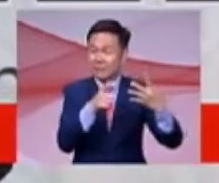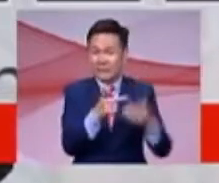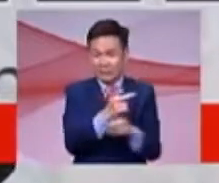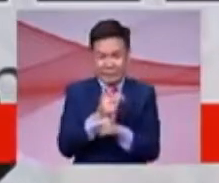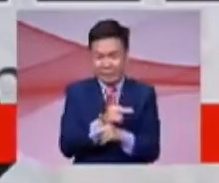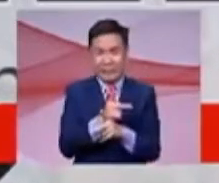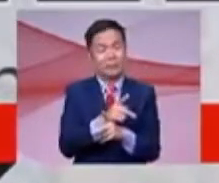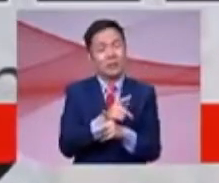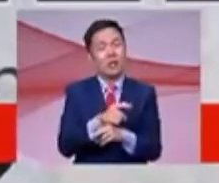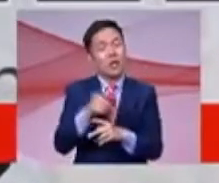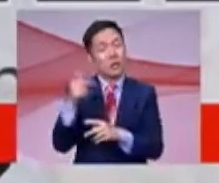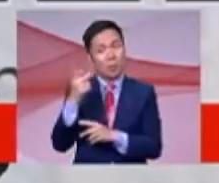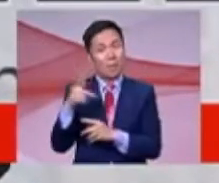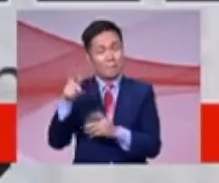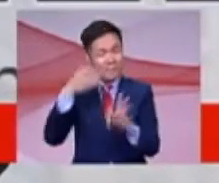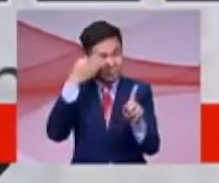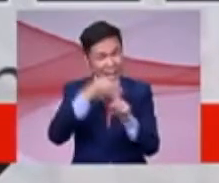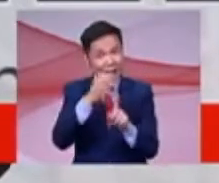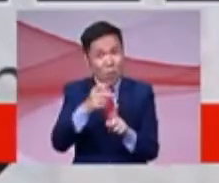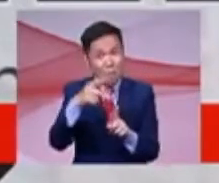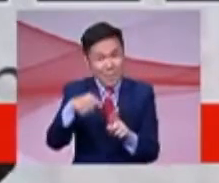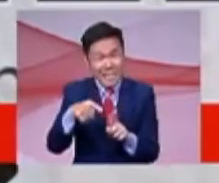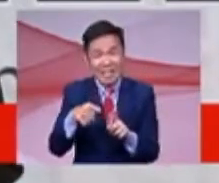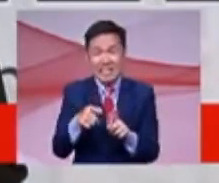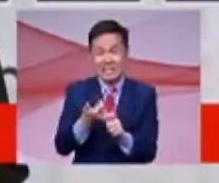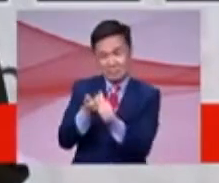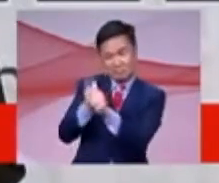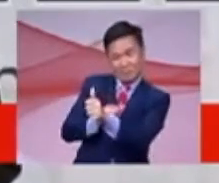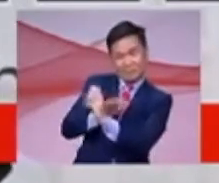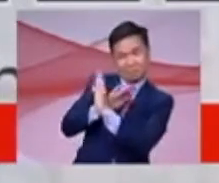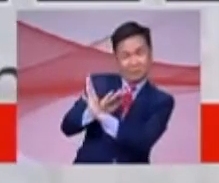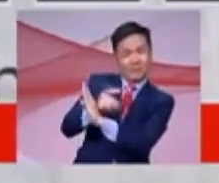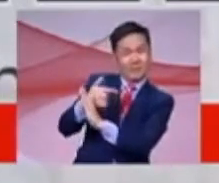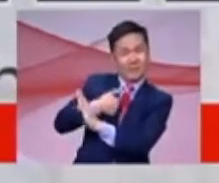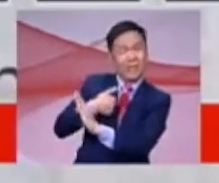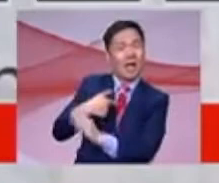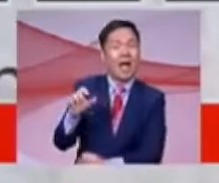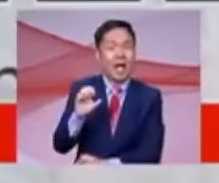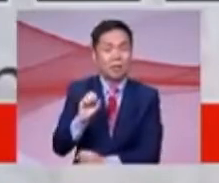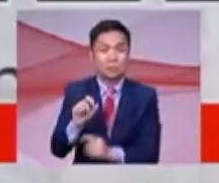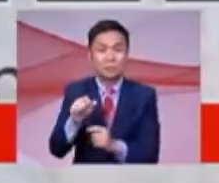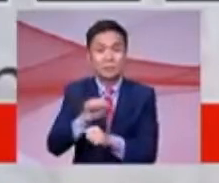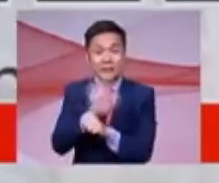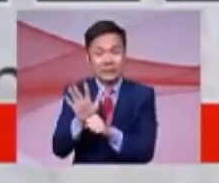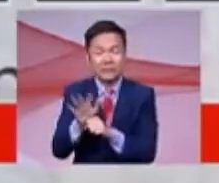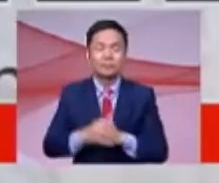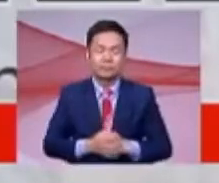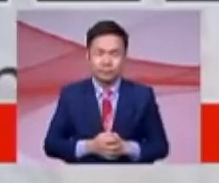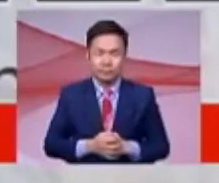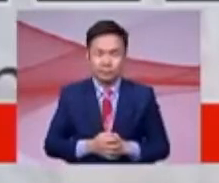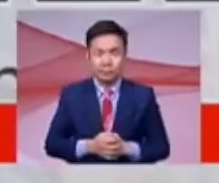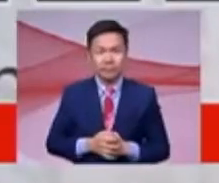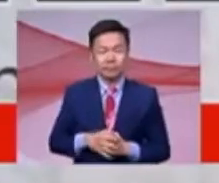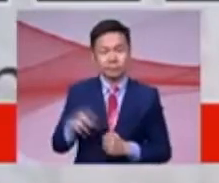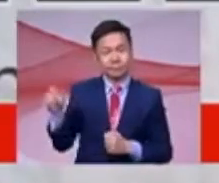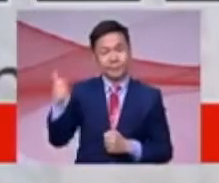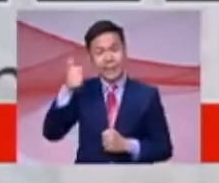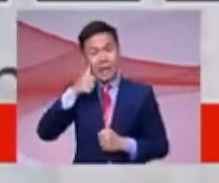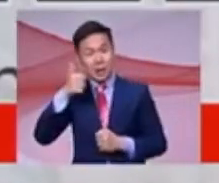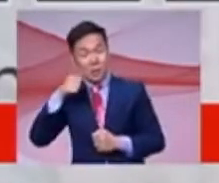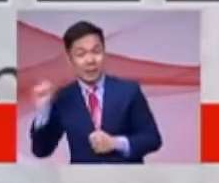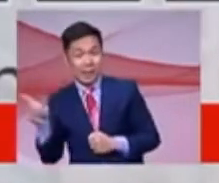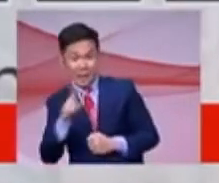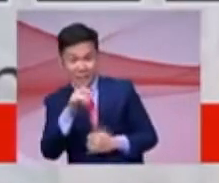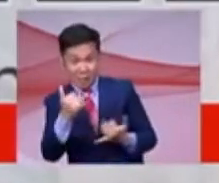kesihatan awam, patuh kepada SOP supaya elak dijangkiti. Jadi adakah berada dalam, belum memasuki gelombang